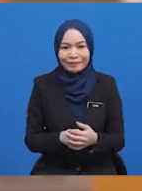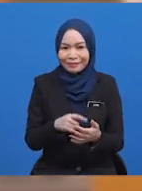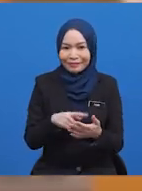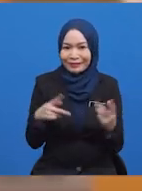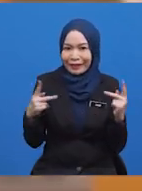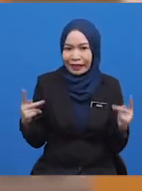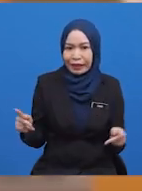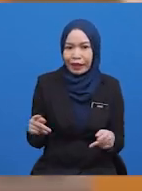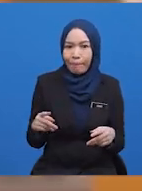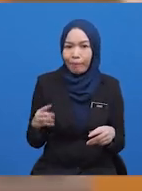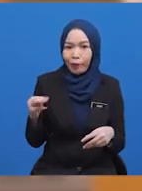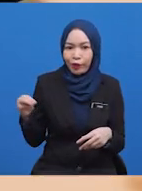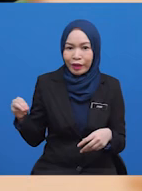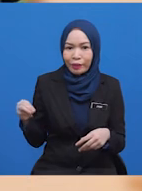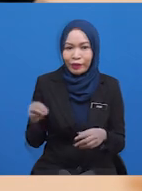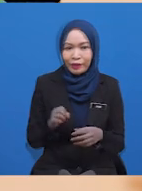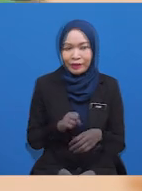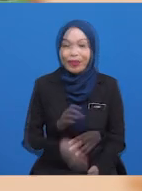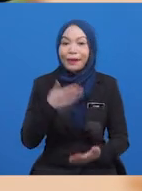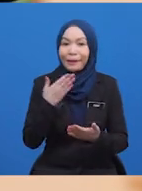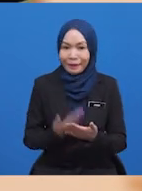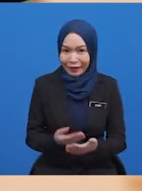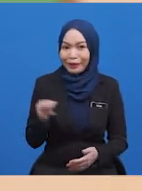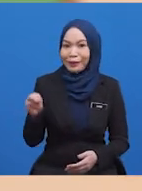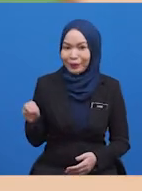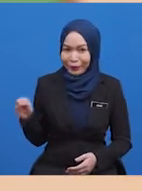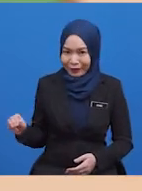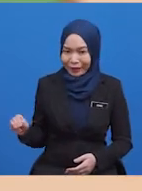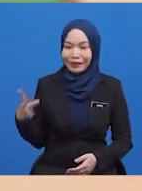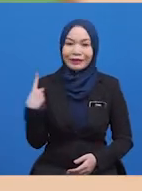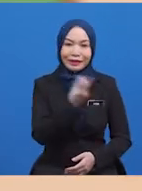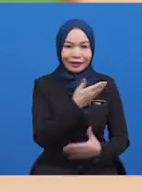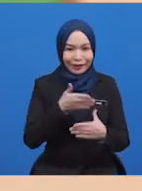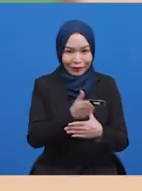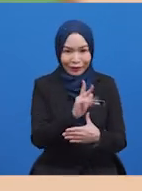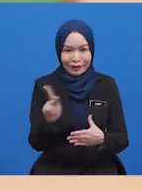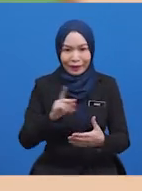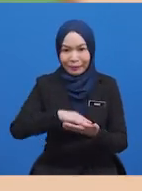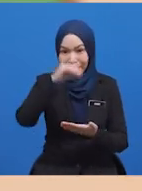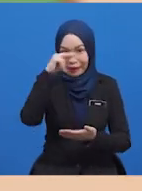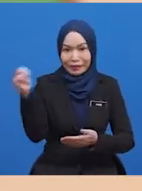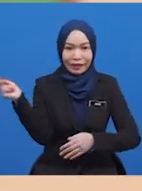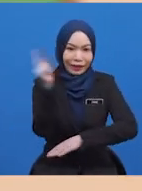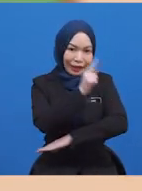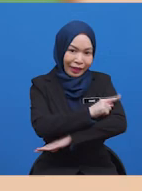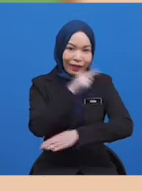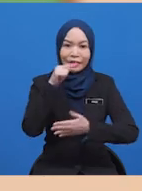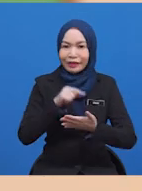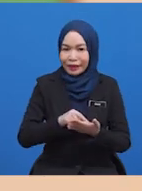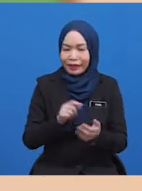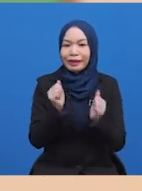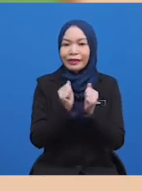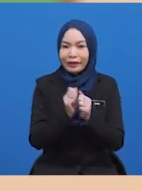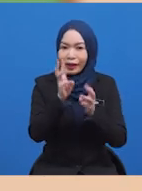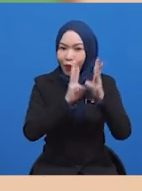dapat memperinci ikannya bailah murid-murid kita teruskan pembelajaran kita pada hari ini dengan